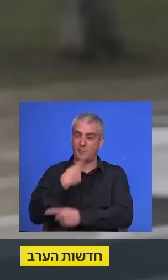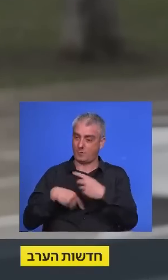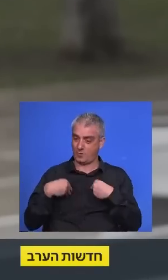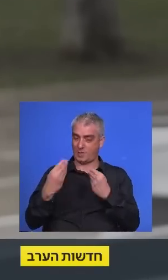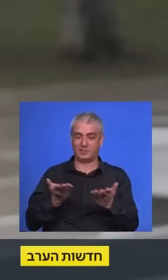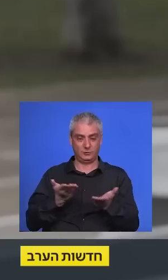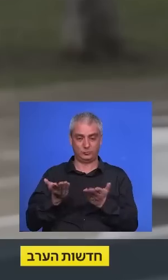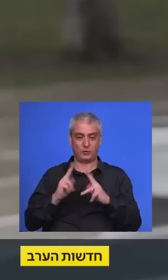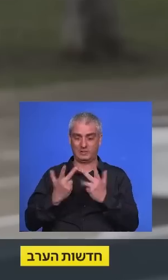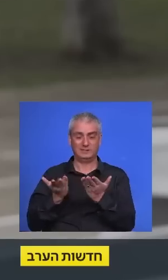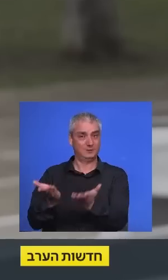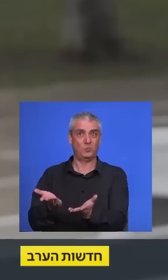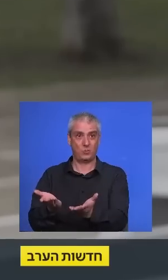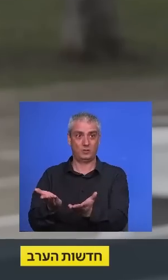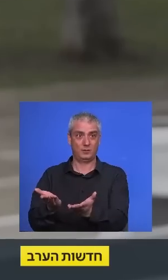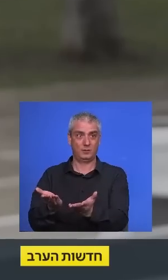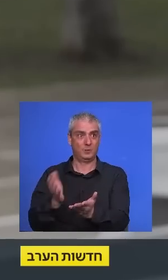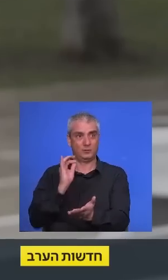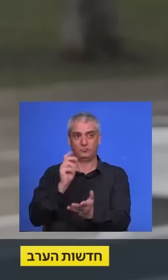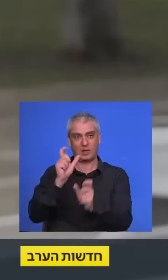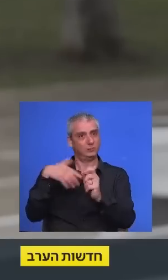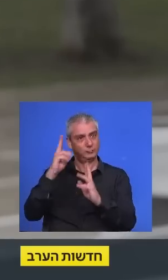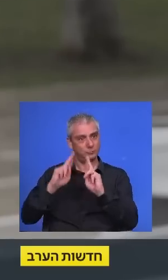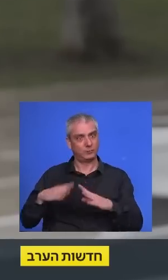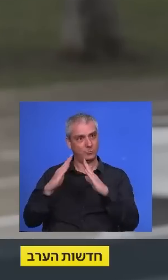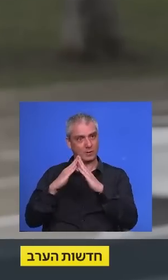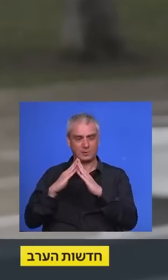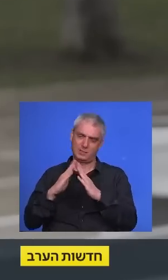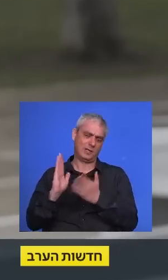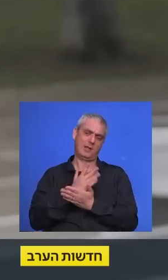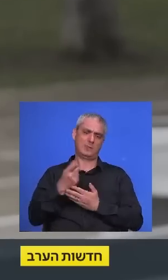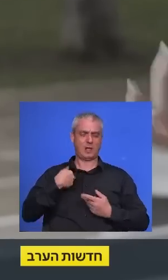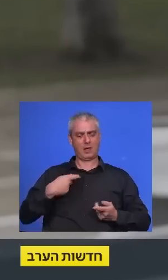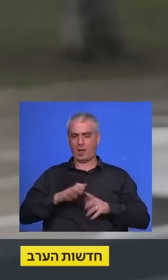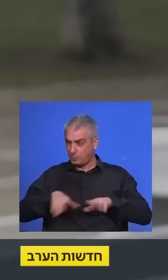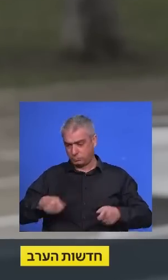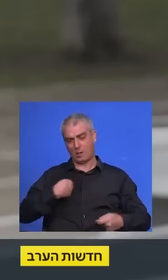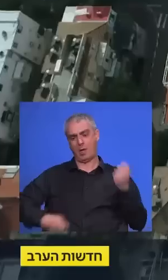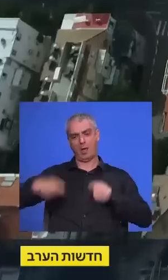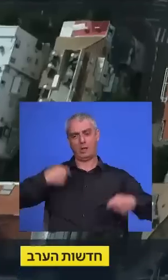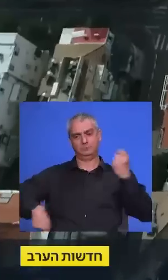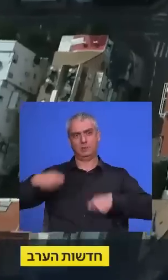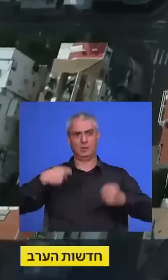את השירות הציבורי, כדי שלאנשים יהיה איפה לגור, החליטה שהיא עסק.